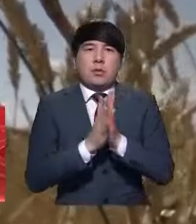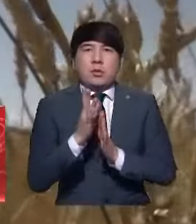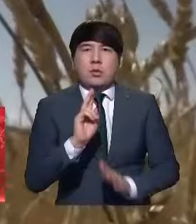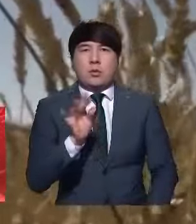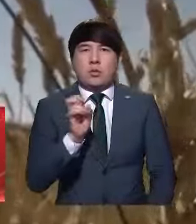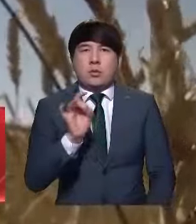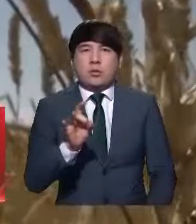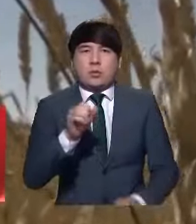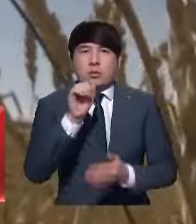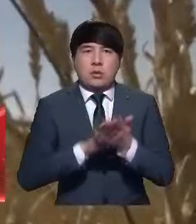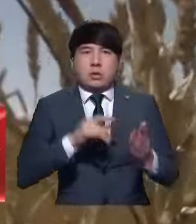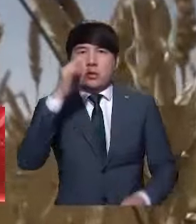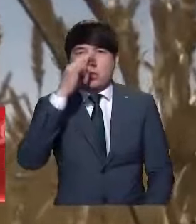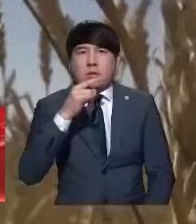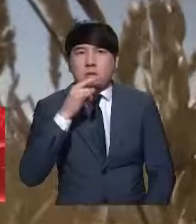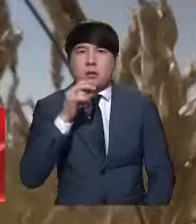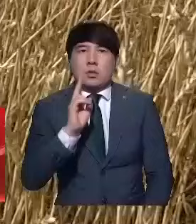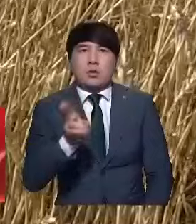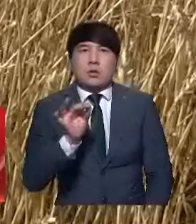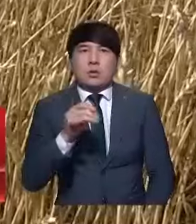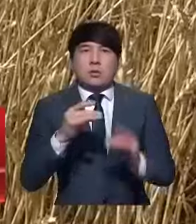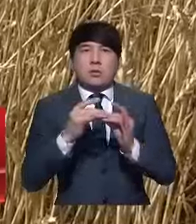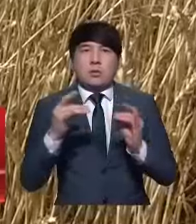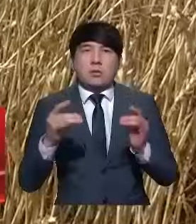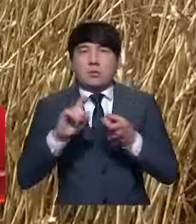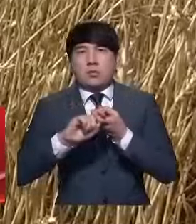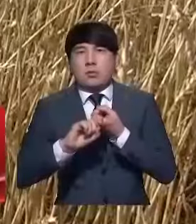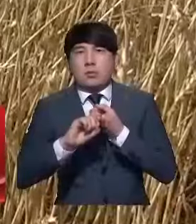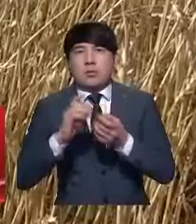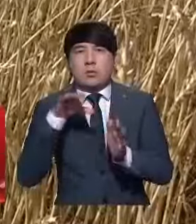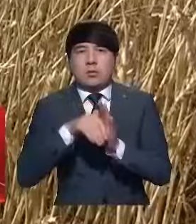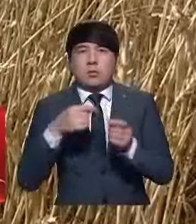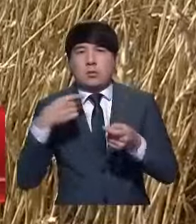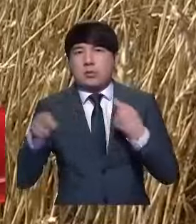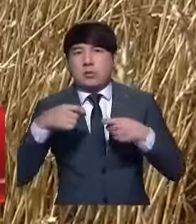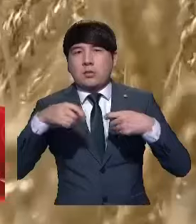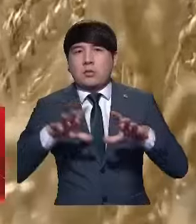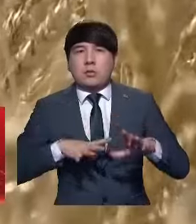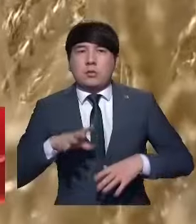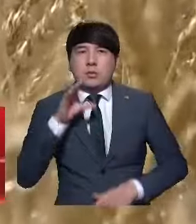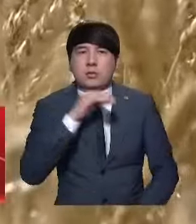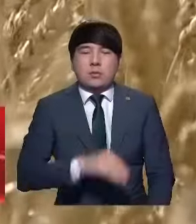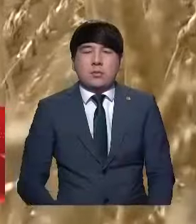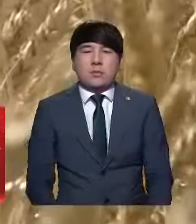А дальше Казахстан может стать для Катара мостом, выводящим его и на другие рынки, считает эксперт.